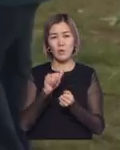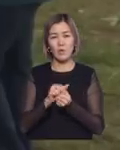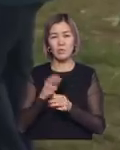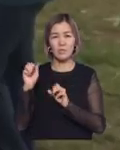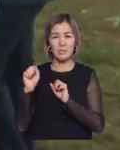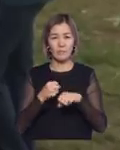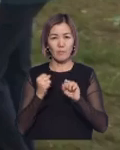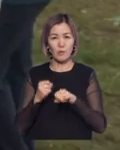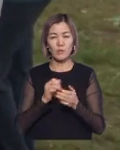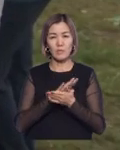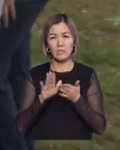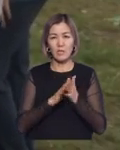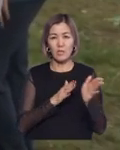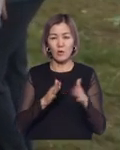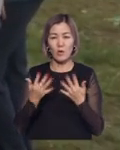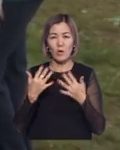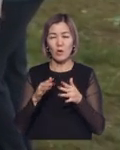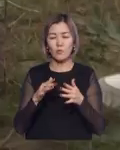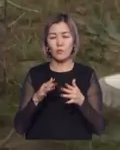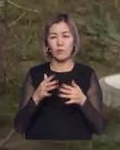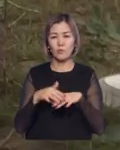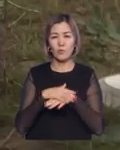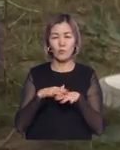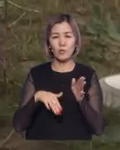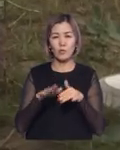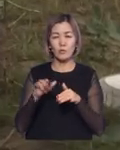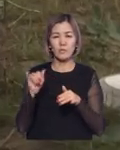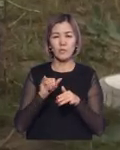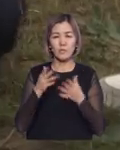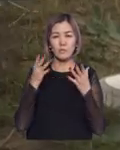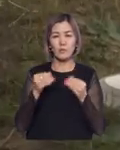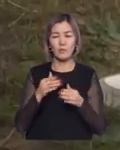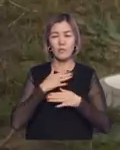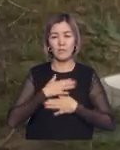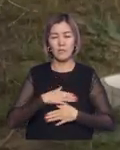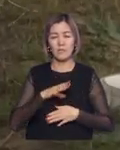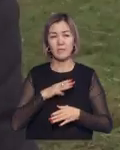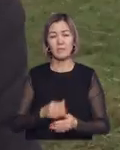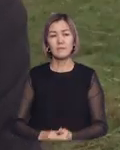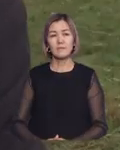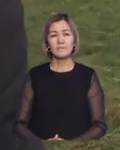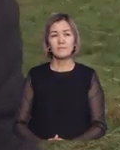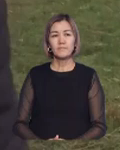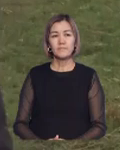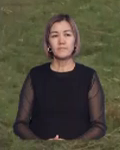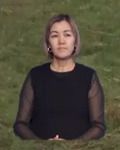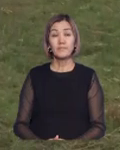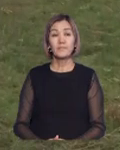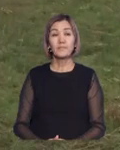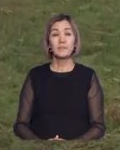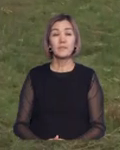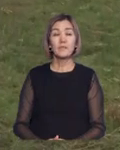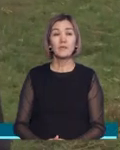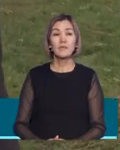жұмыстары жүргізілді. Ауылымыздың көркейіп, дәстүрлі түрде сенбіліктер ұйымдастырылып жатқанына дән ризамыз, дейді тұрғындар. Мына жердеген